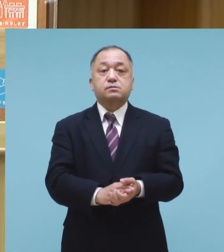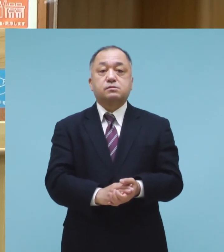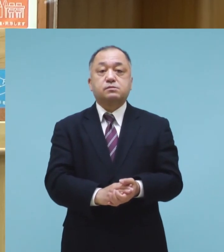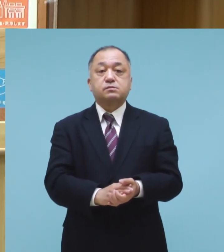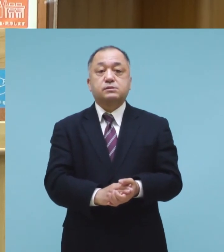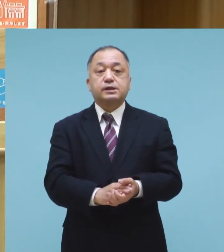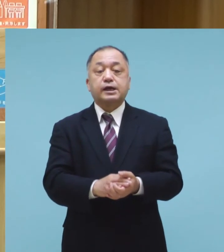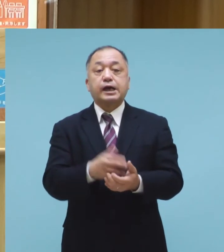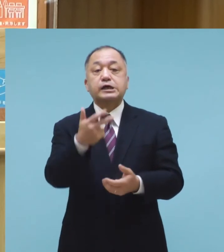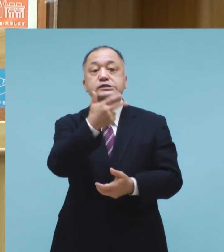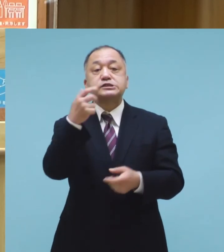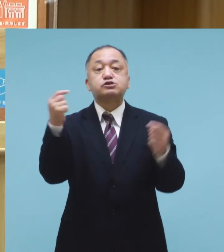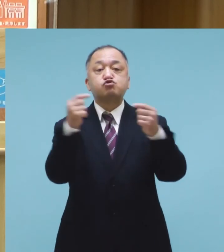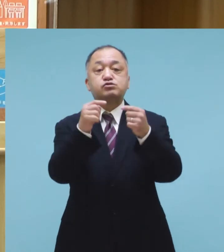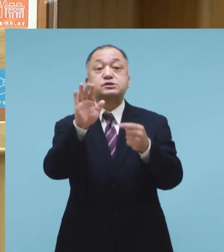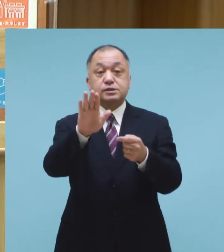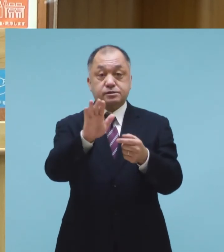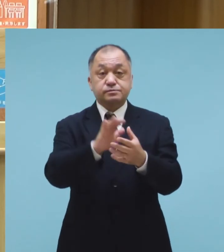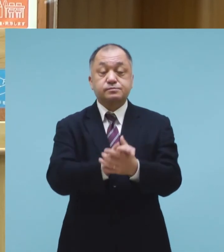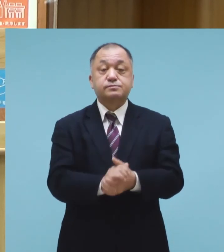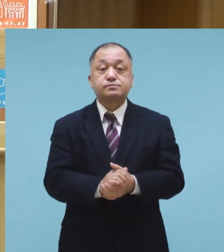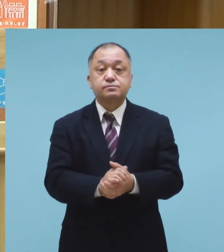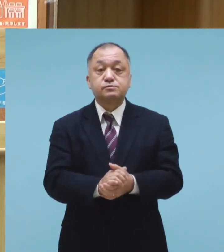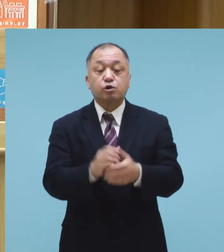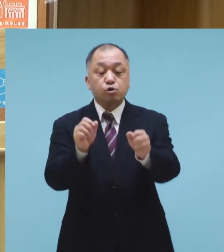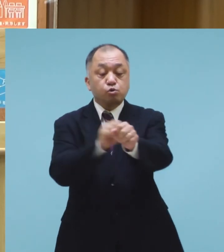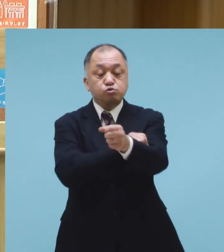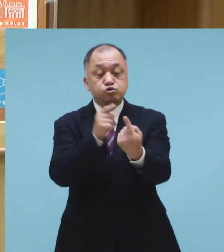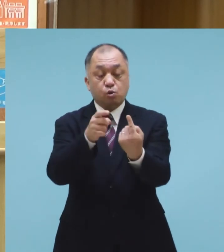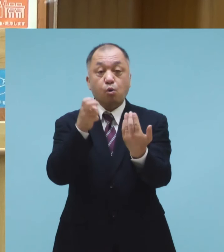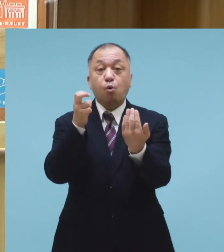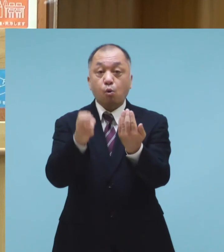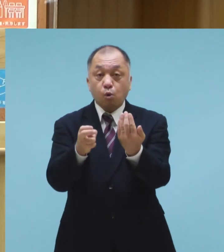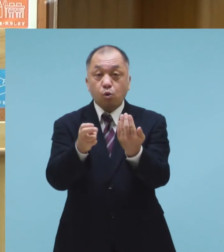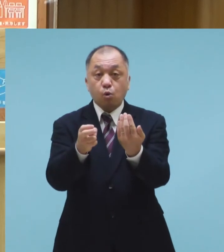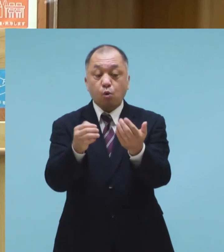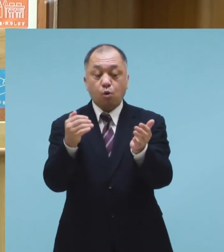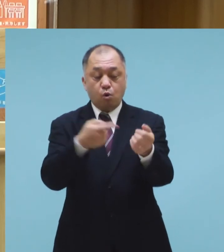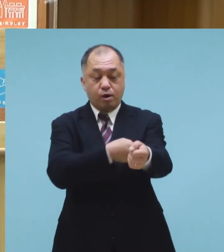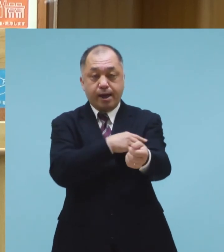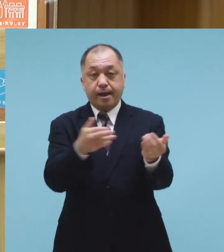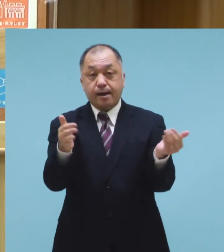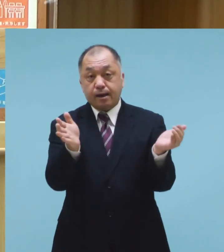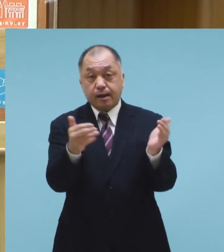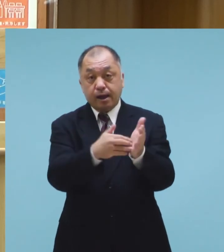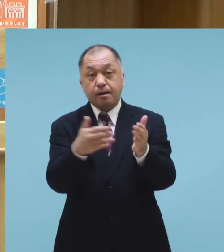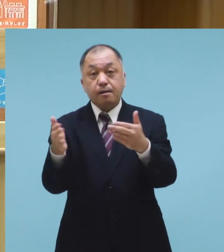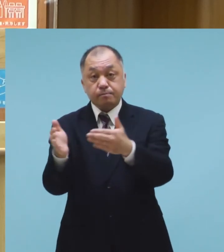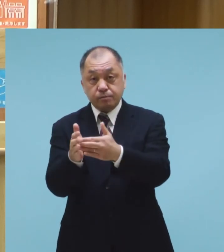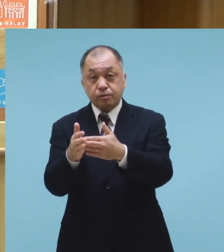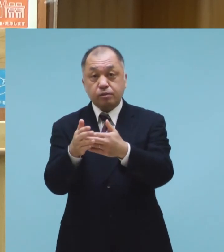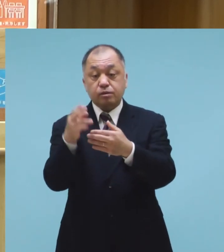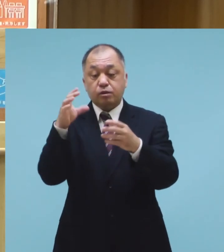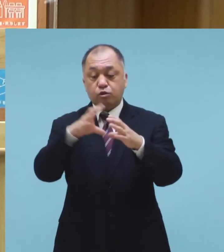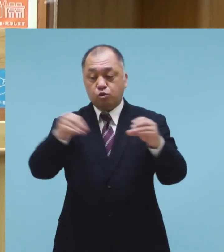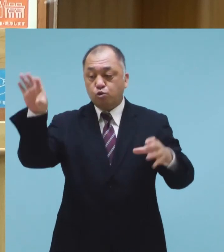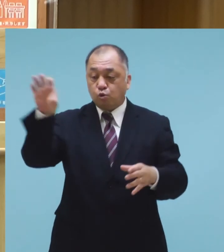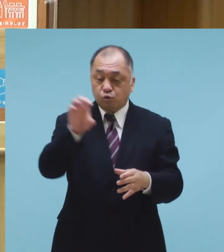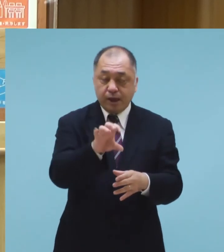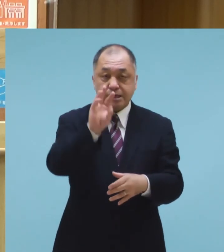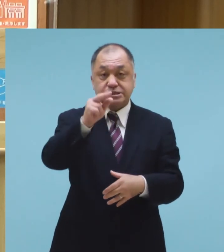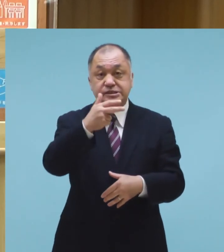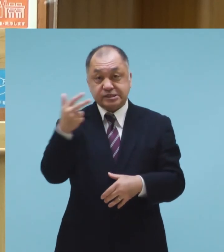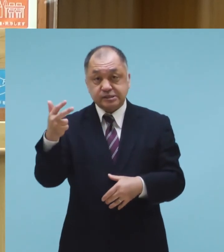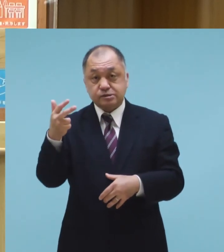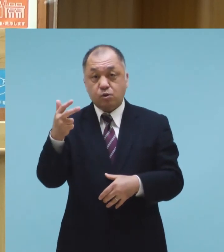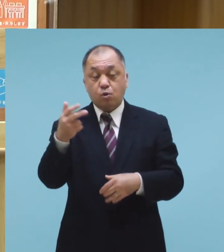時事通信の三谷と申します。特措法の権限、特措法が規定する都道府県知事の権限について札